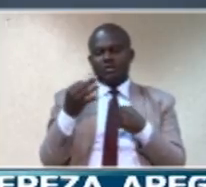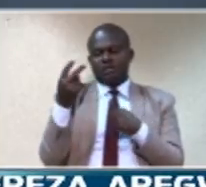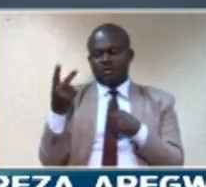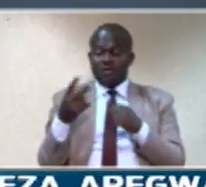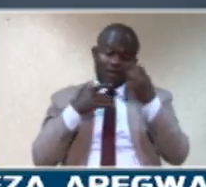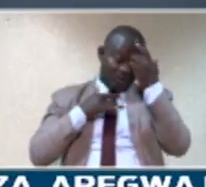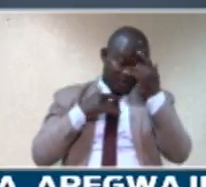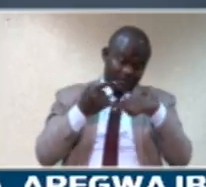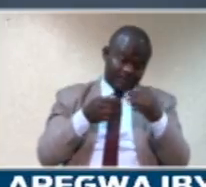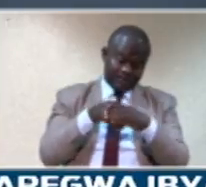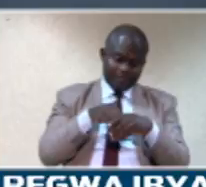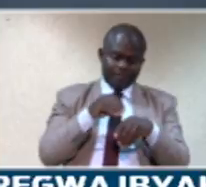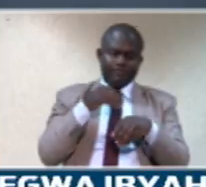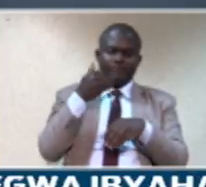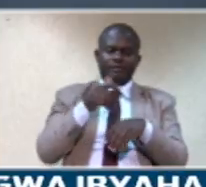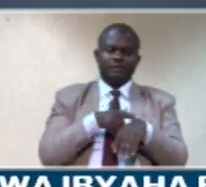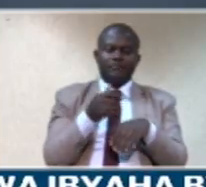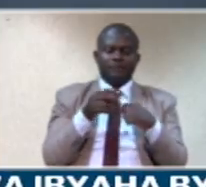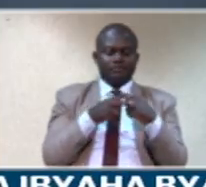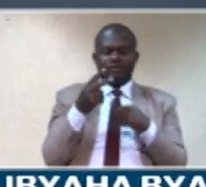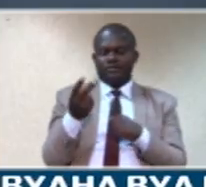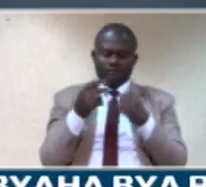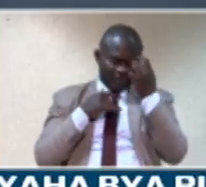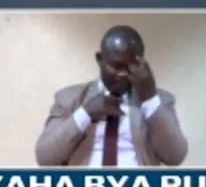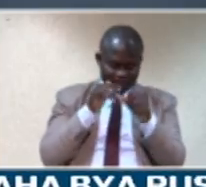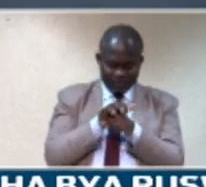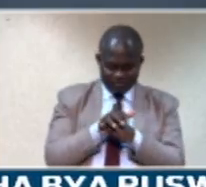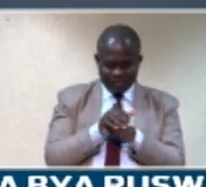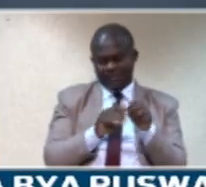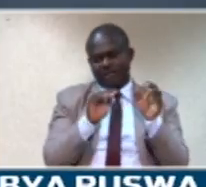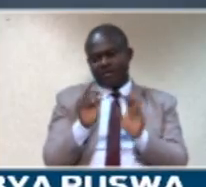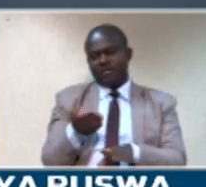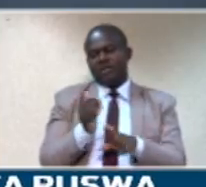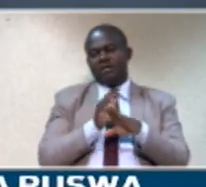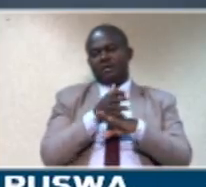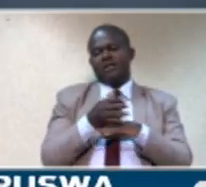16,632 barwaye naho 72 bakaba barembye. Abitabye Imana ni